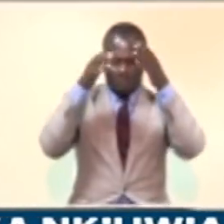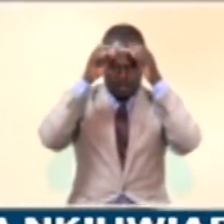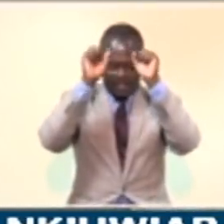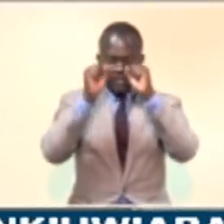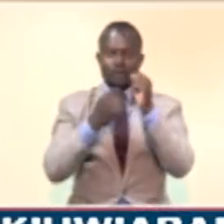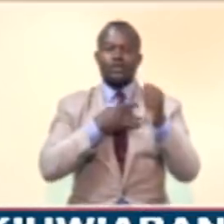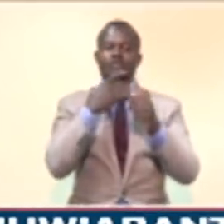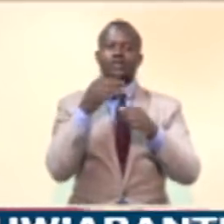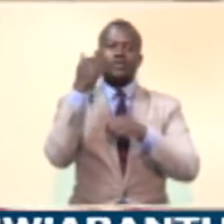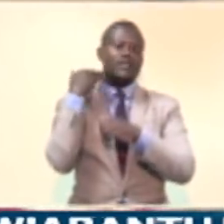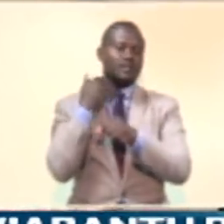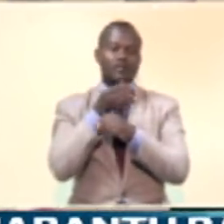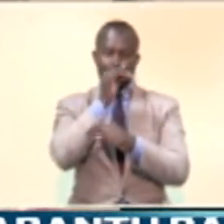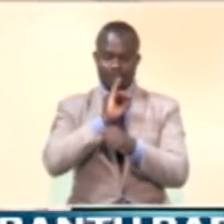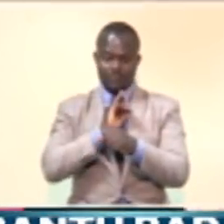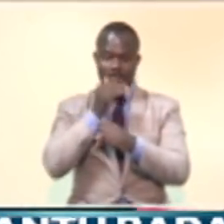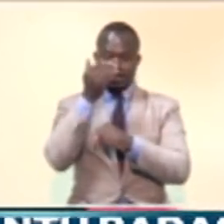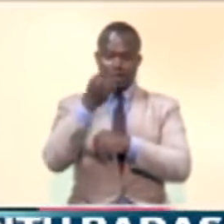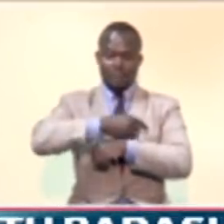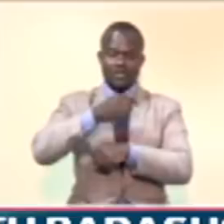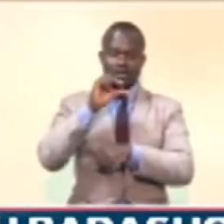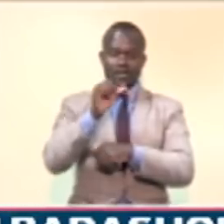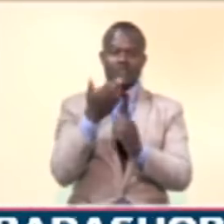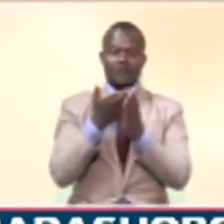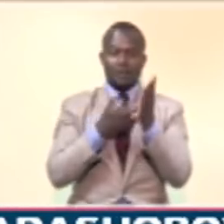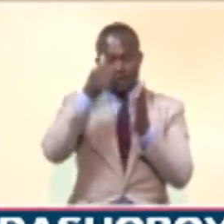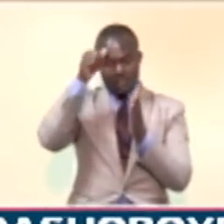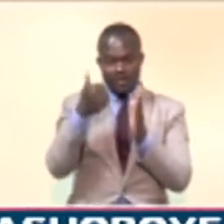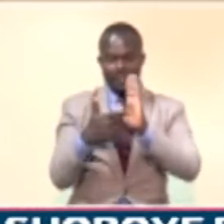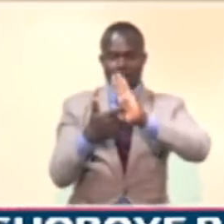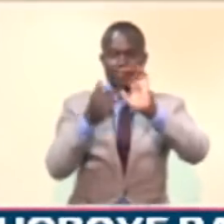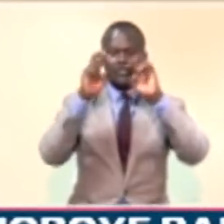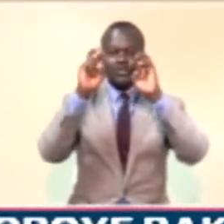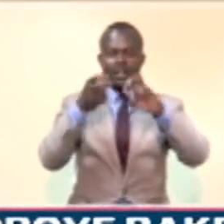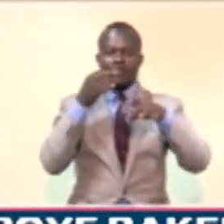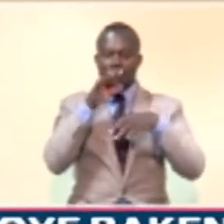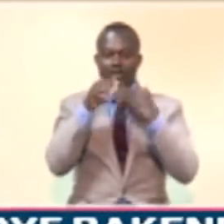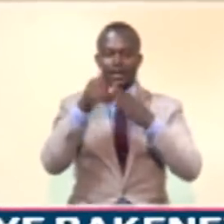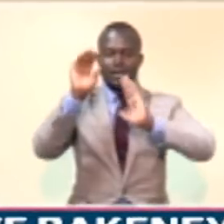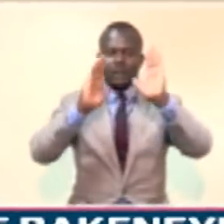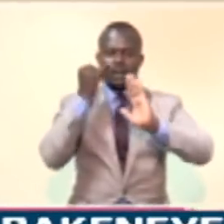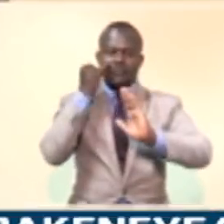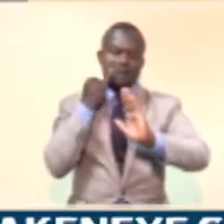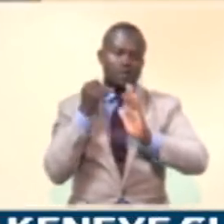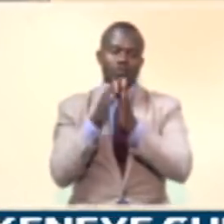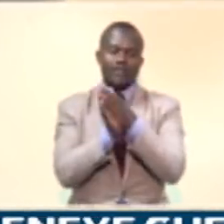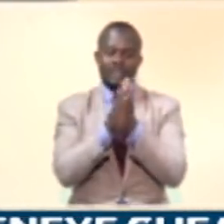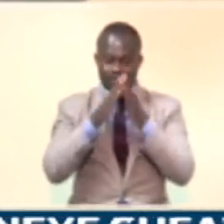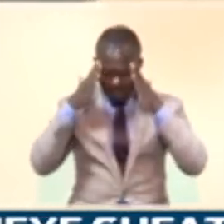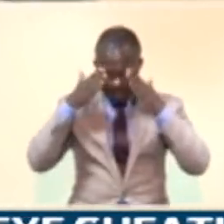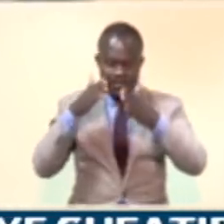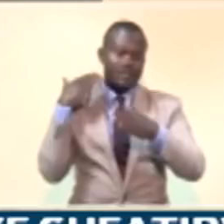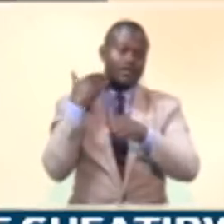yakorewe Abatutsi. Nyuma y'iminsi mike raporo z'abahanga z'ibihugu byombi zerekanye ko u Faransa bwagize uruhare rukomeye mu mateka yaganishe kuri genocide yakorewe